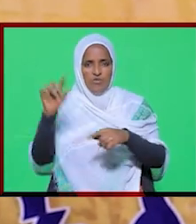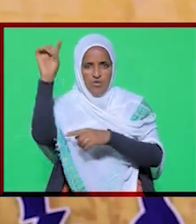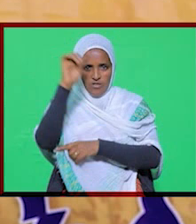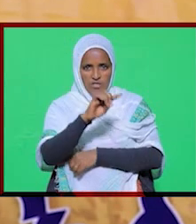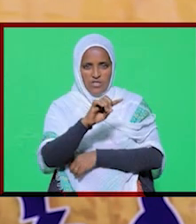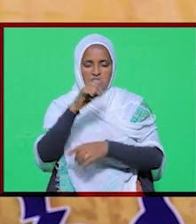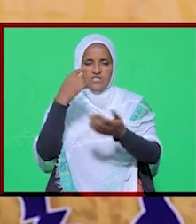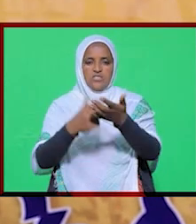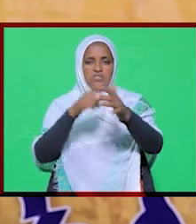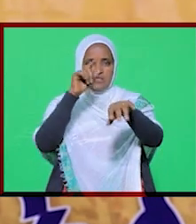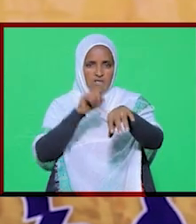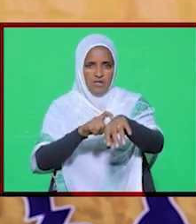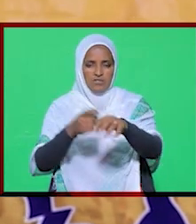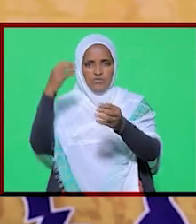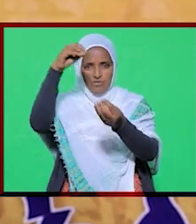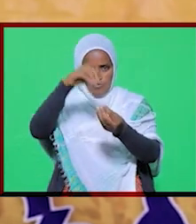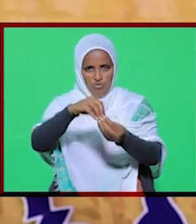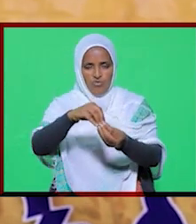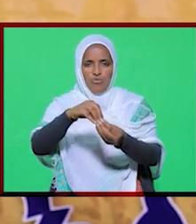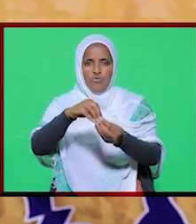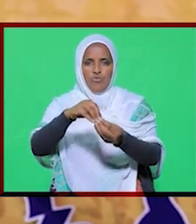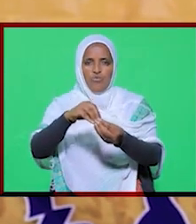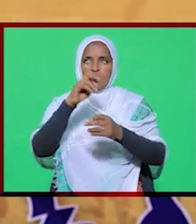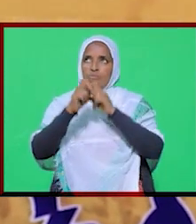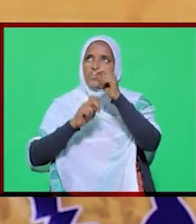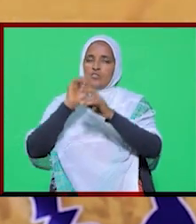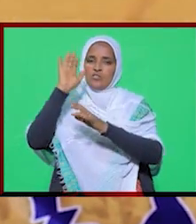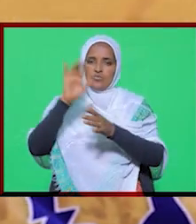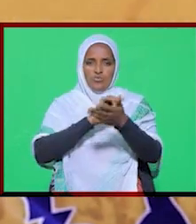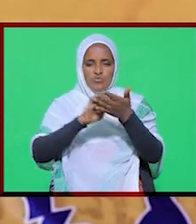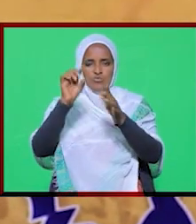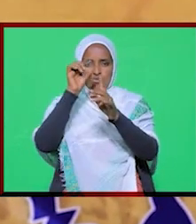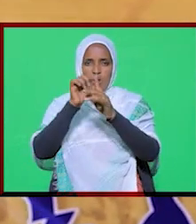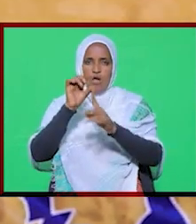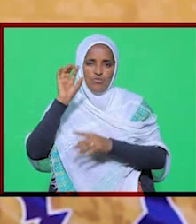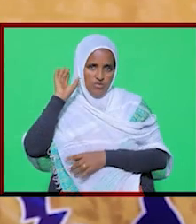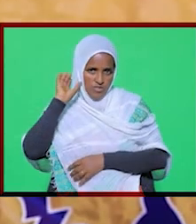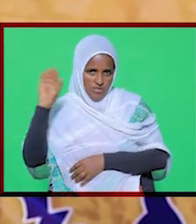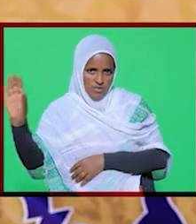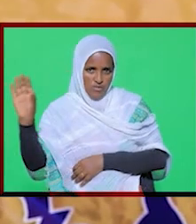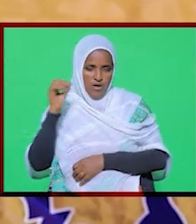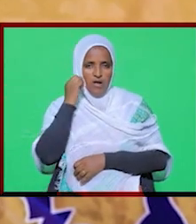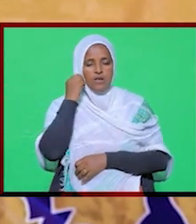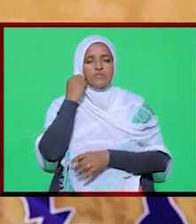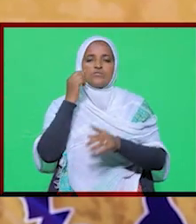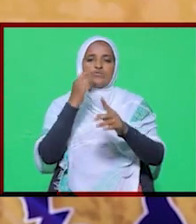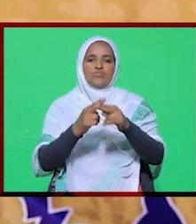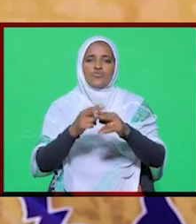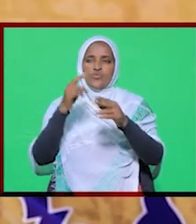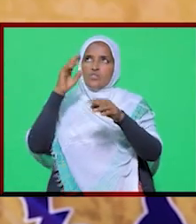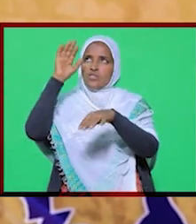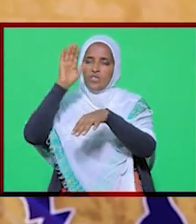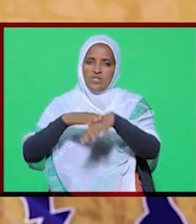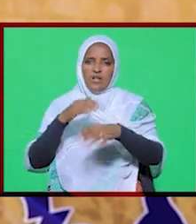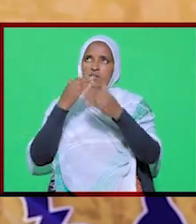ዕለት ይህችን ሰዓት ጨምሮ በቸርነቱ ቅዱስ ቃሉን እንድንሰማ ስሙን